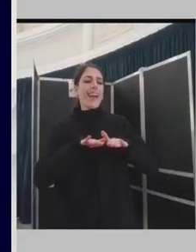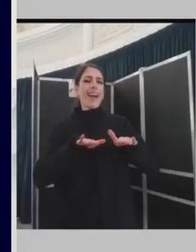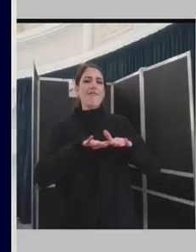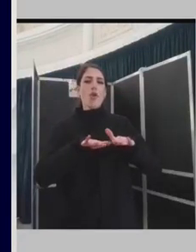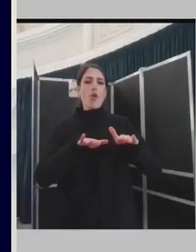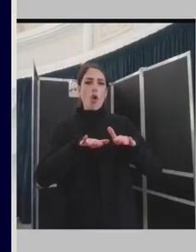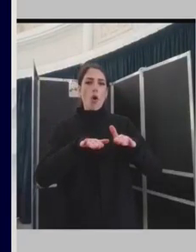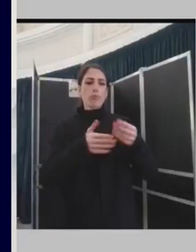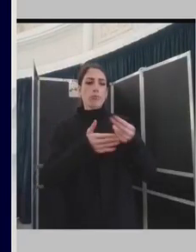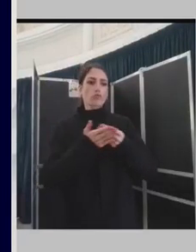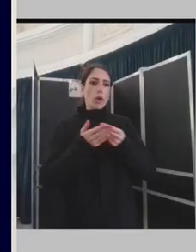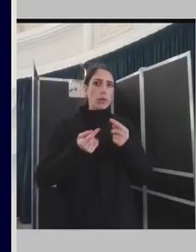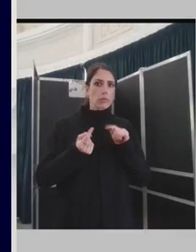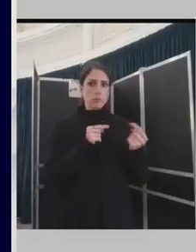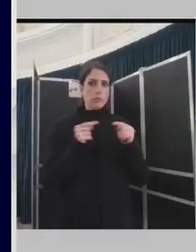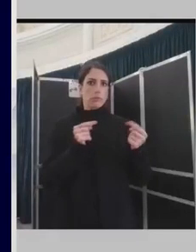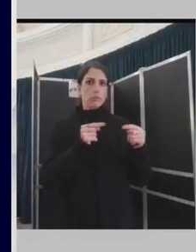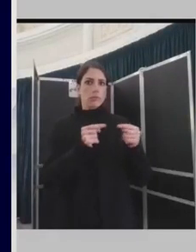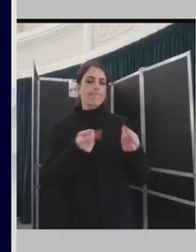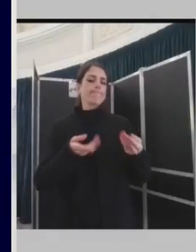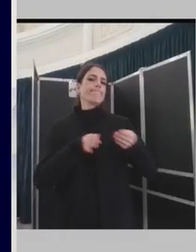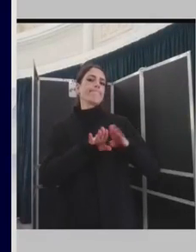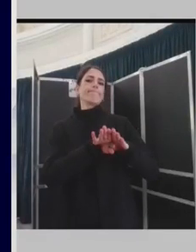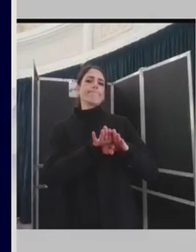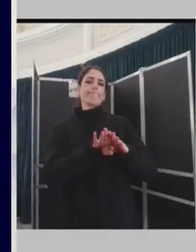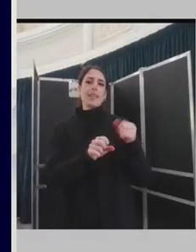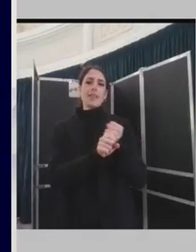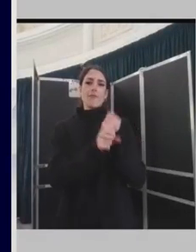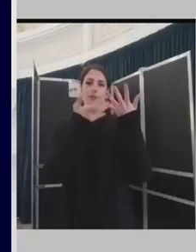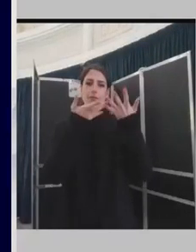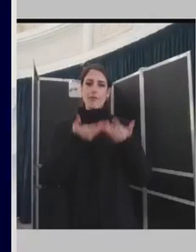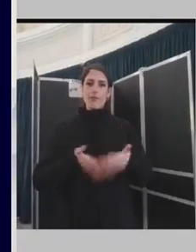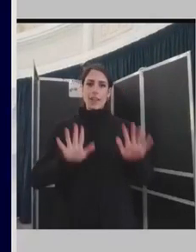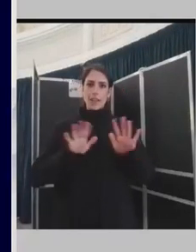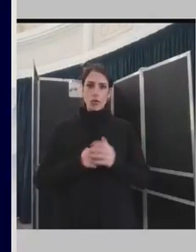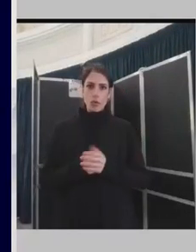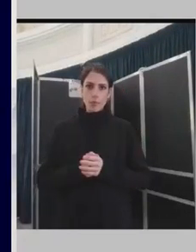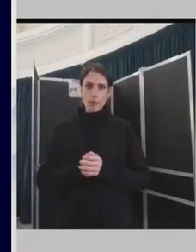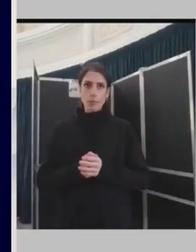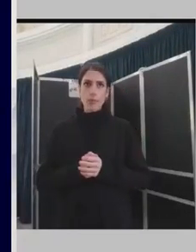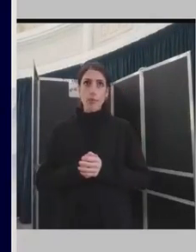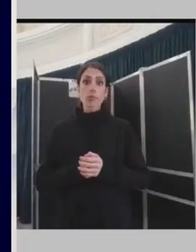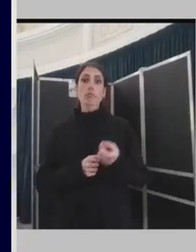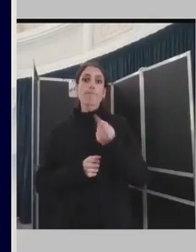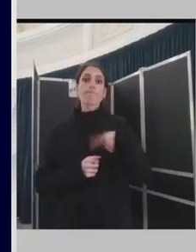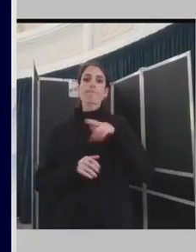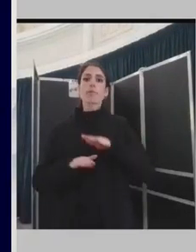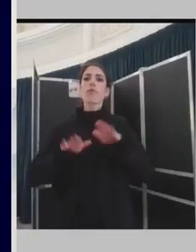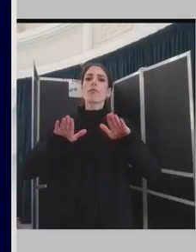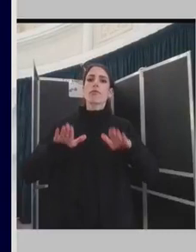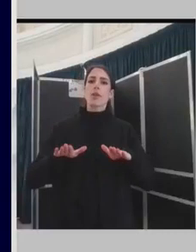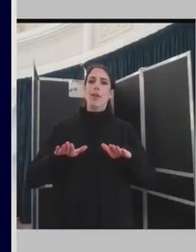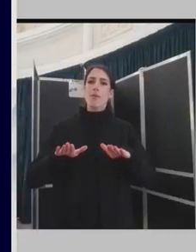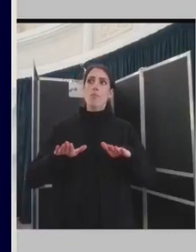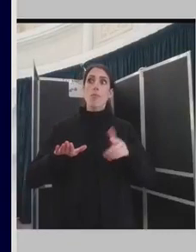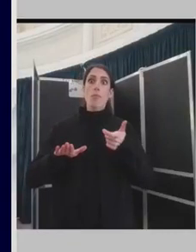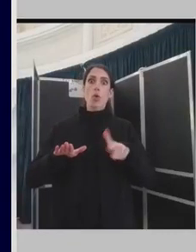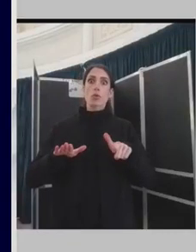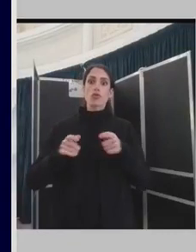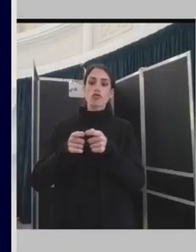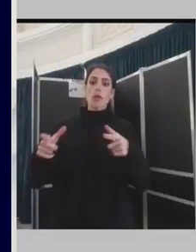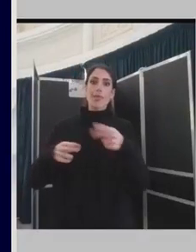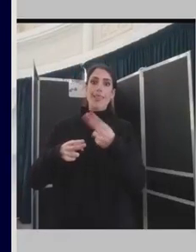Ci siamo un po' fermati per allinearci, così come ci è stato chiesto, a tutto il resto della città di Roma,